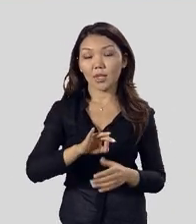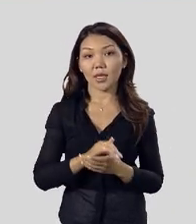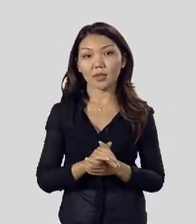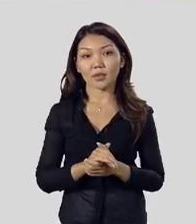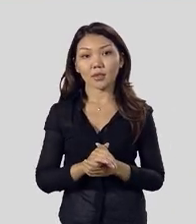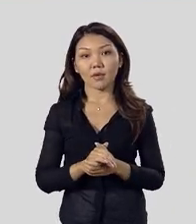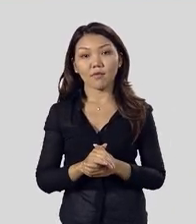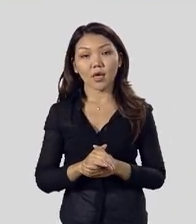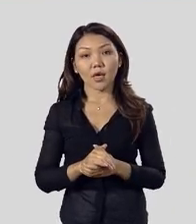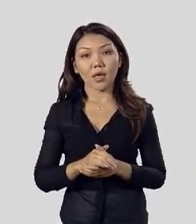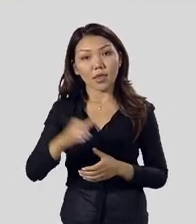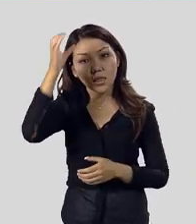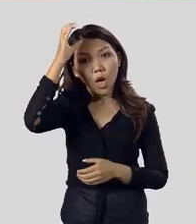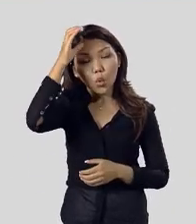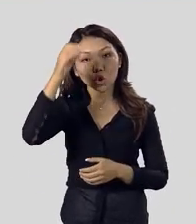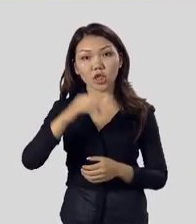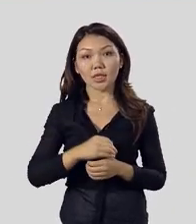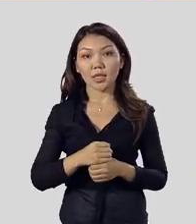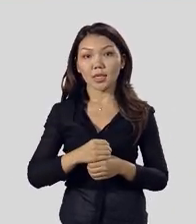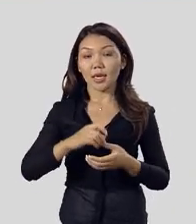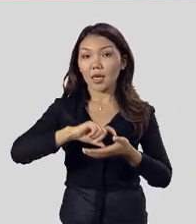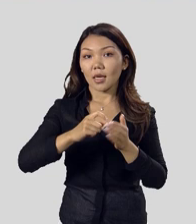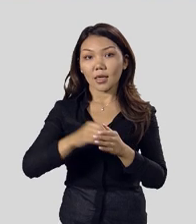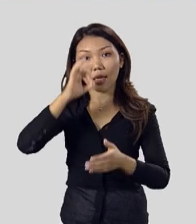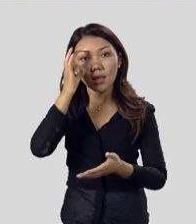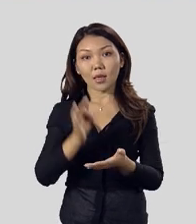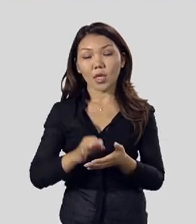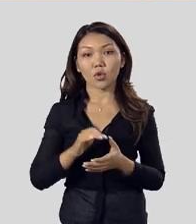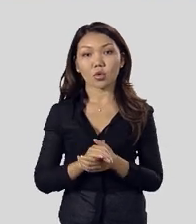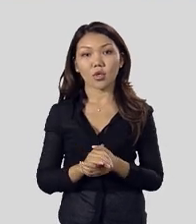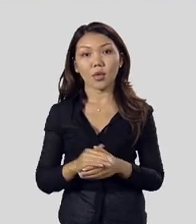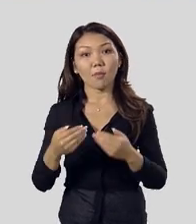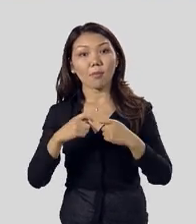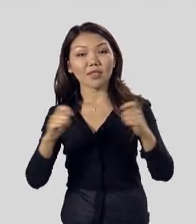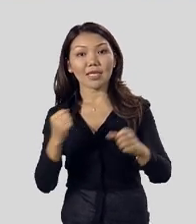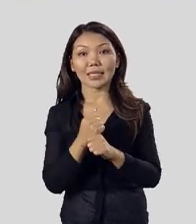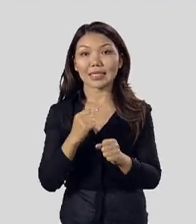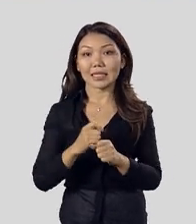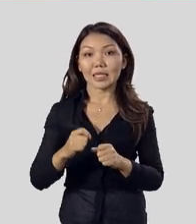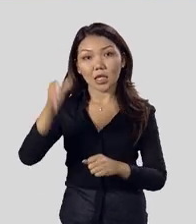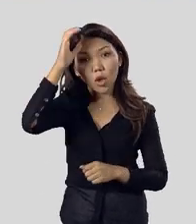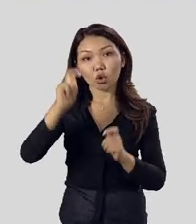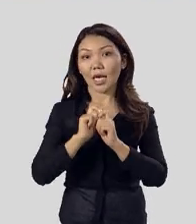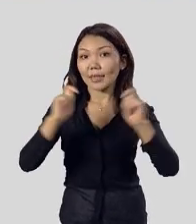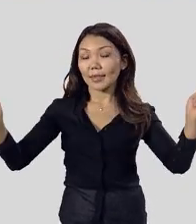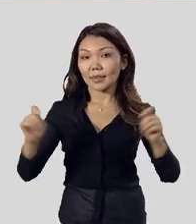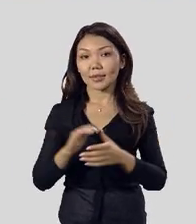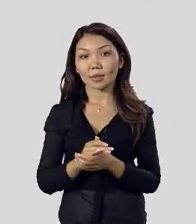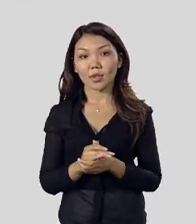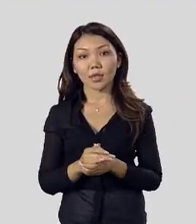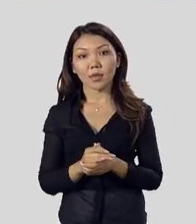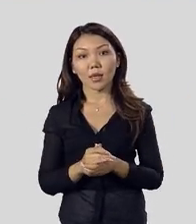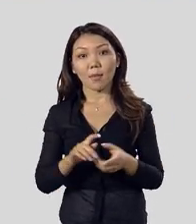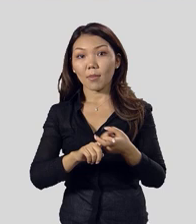лабораторий использования этого прибора позволяет делать научное открытие именно благодаря микроскопу появилась